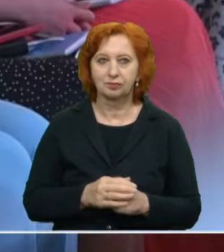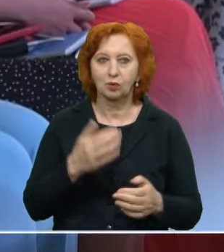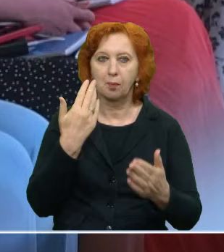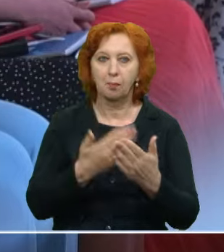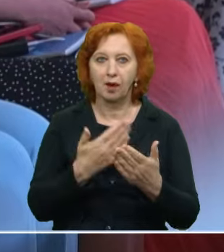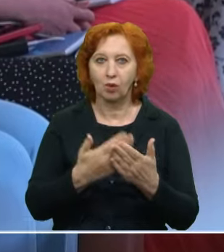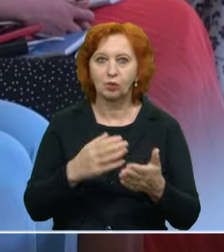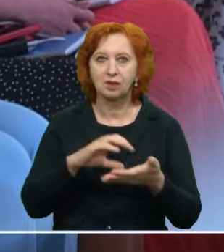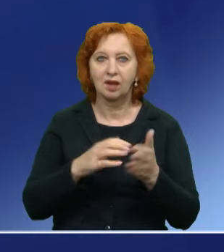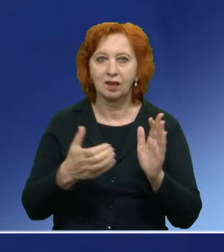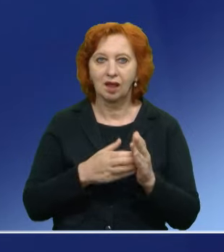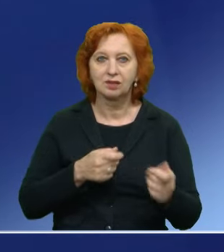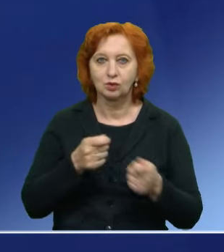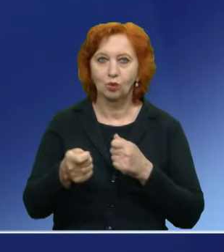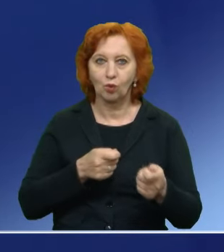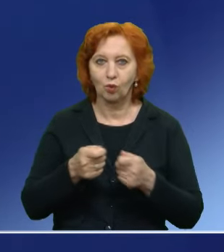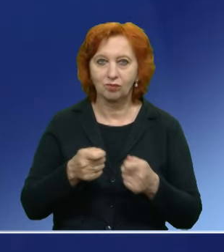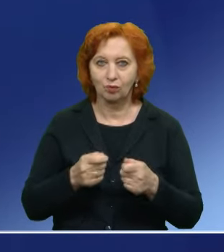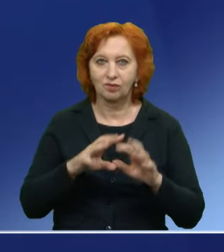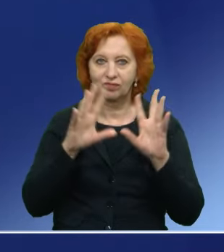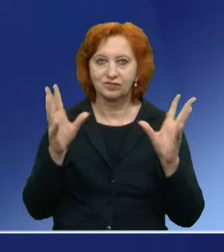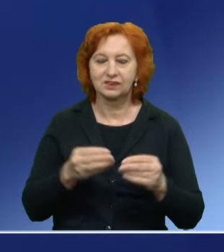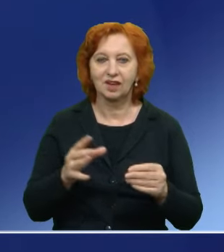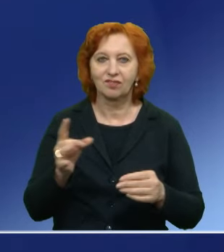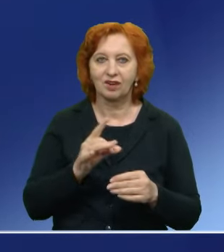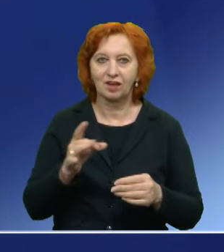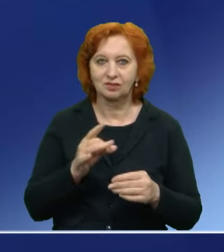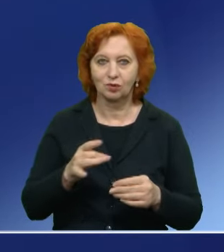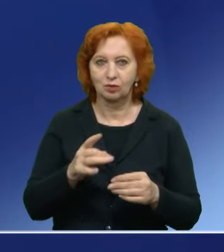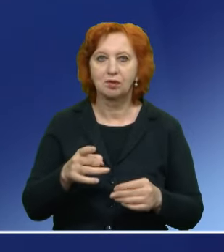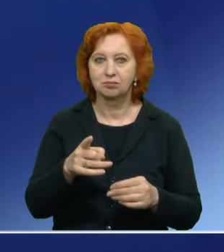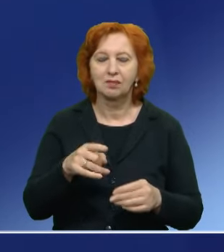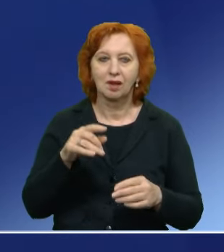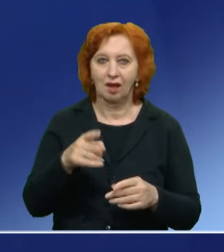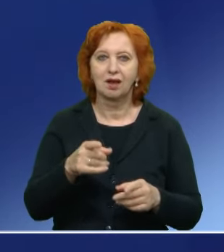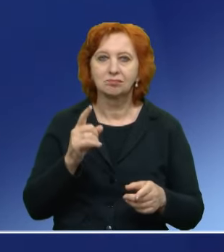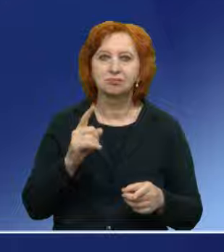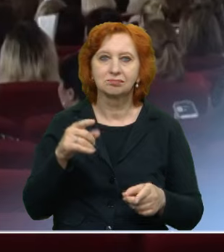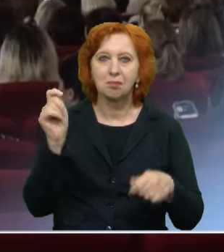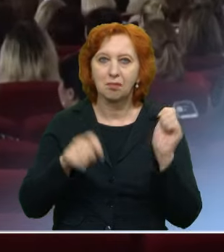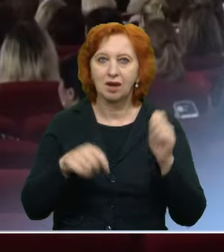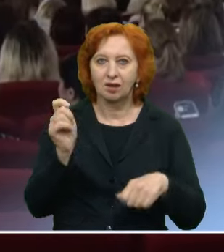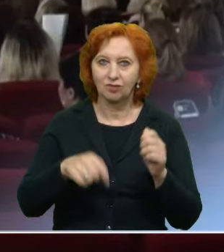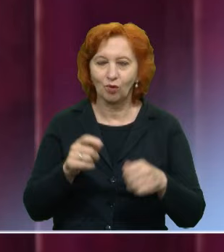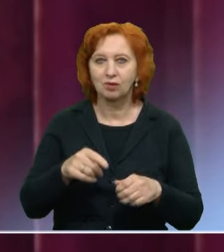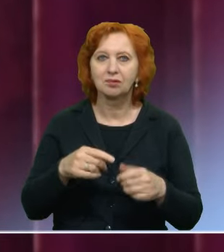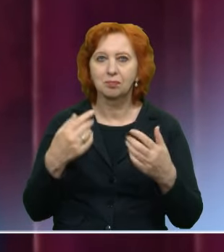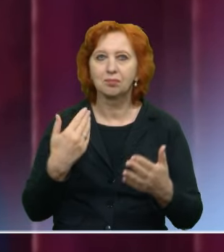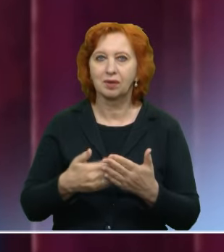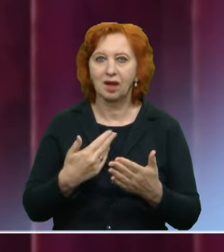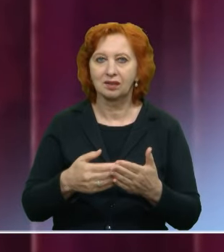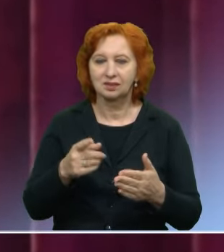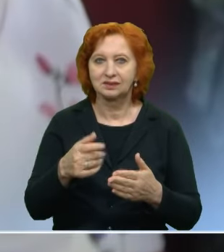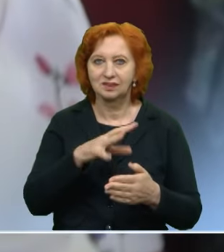Показывают класс руководителям. Здесь, в Ростове-на-Дону, запланирован марафон практик классного руководства. В Донской столице